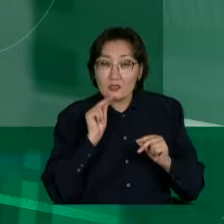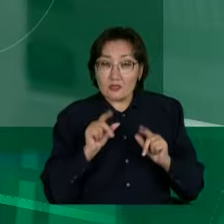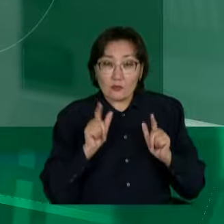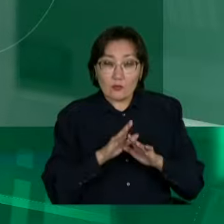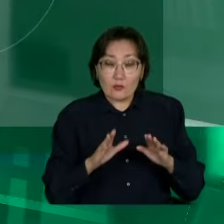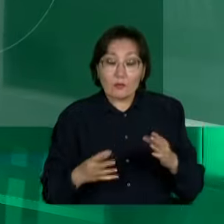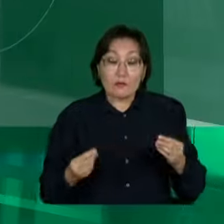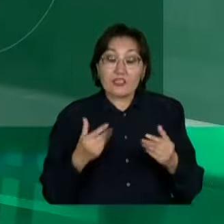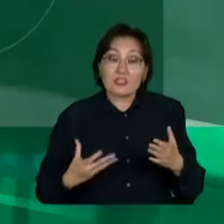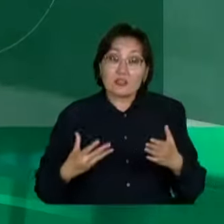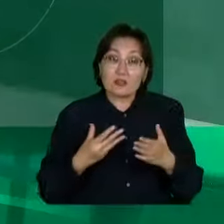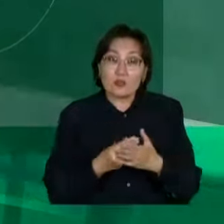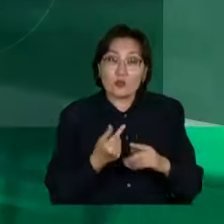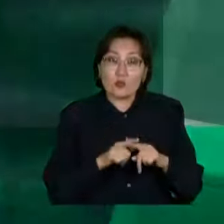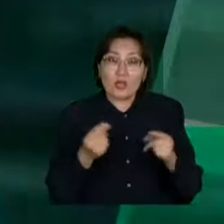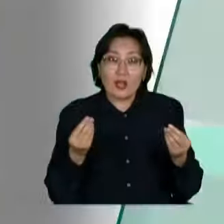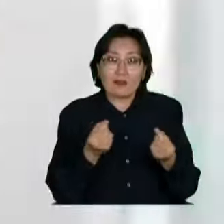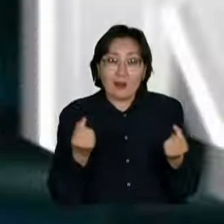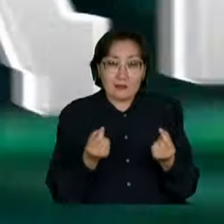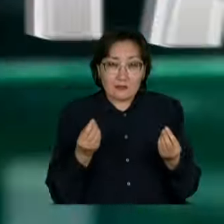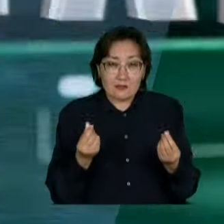Берілген өтемақы неге мардымсыз?